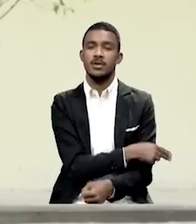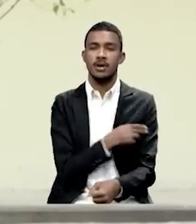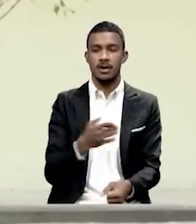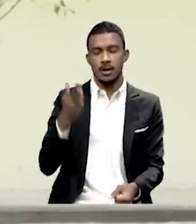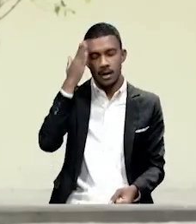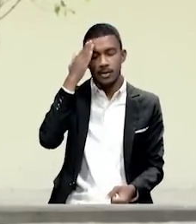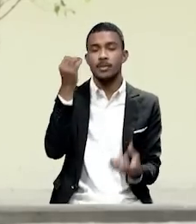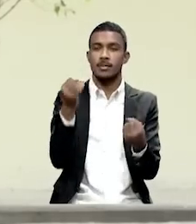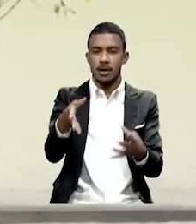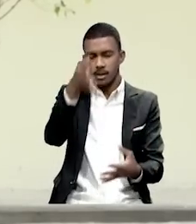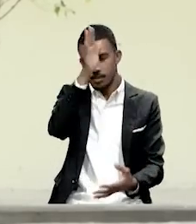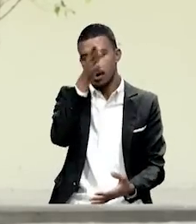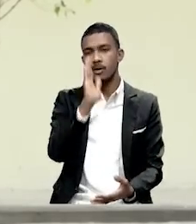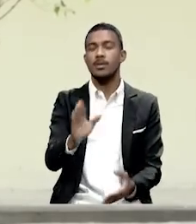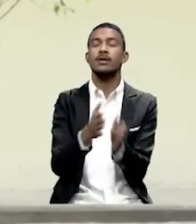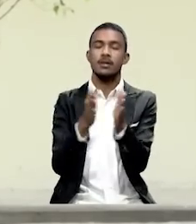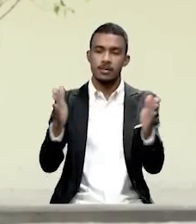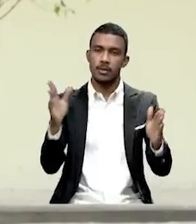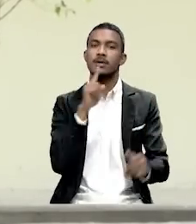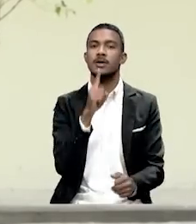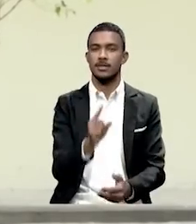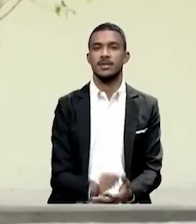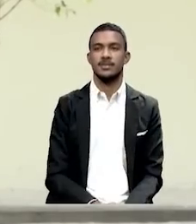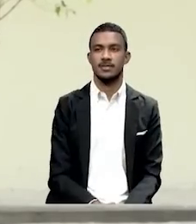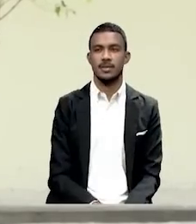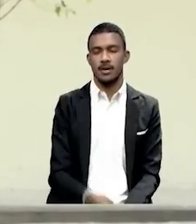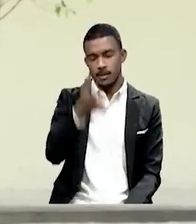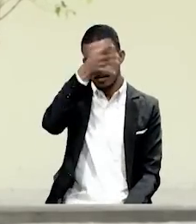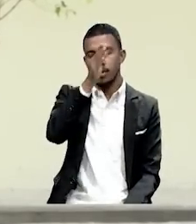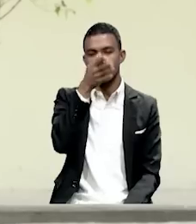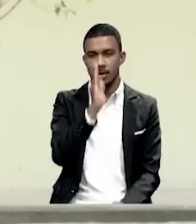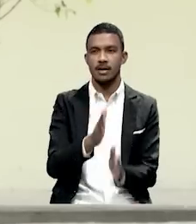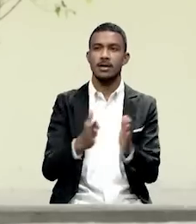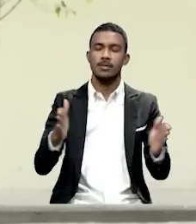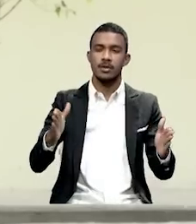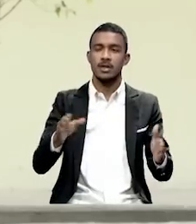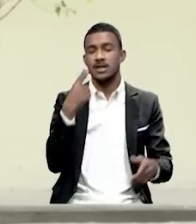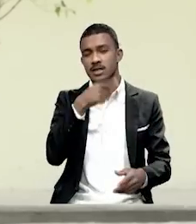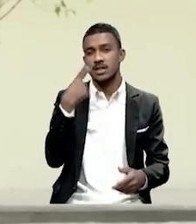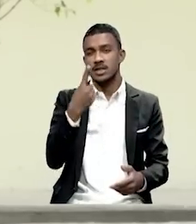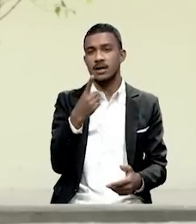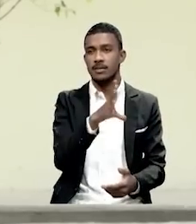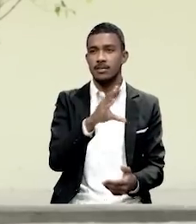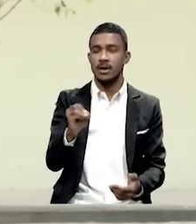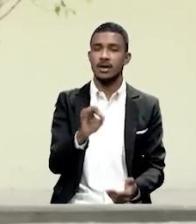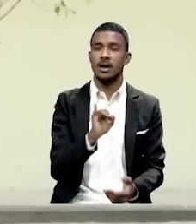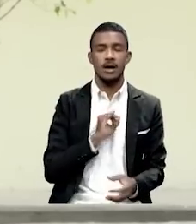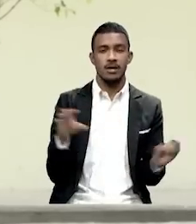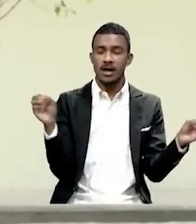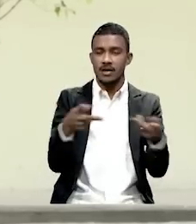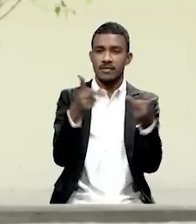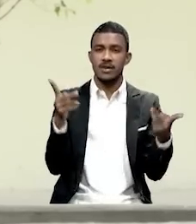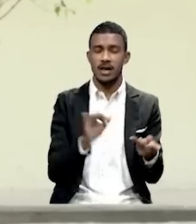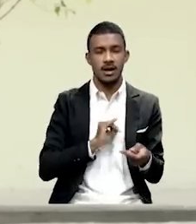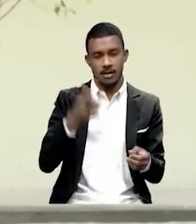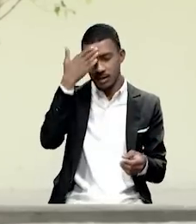Jesus maromat ni bot dun di sa. Marum ni buat ni biar emas seserit mau tarau awal lah ya fatin awal latin